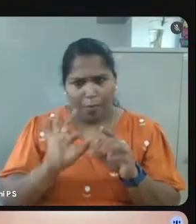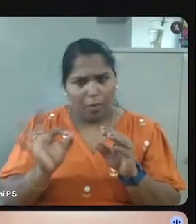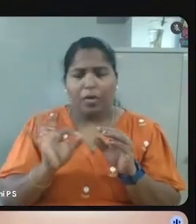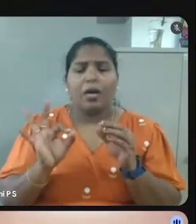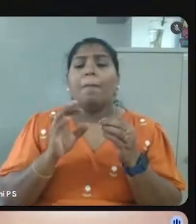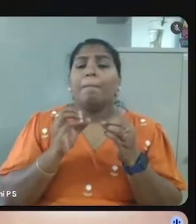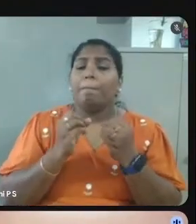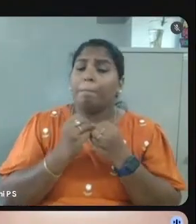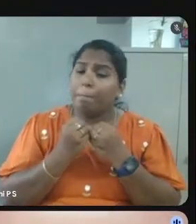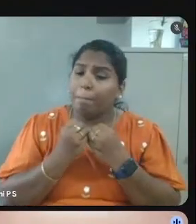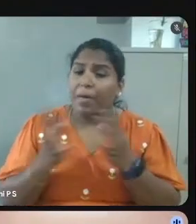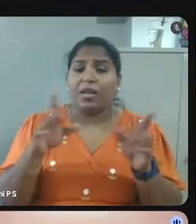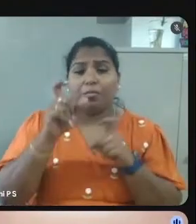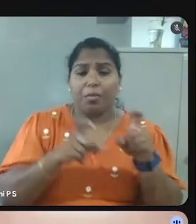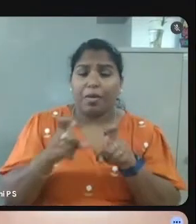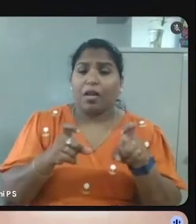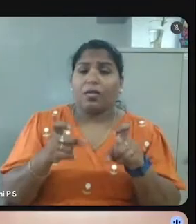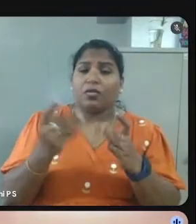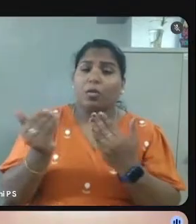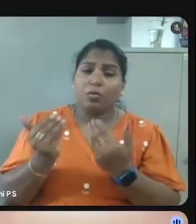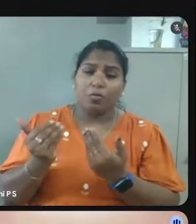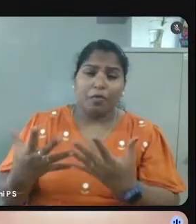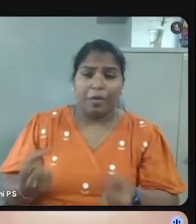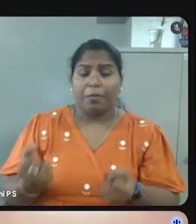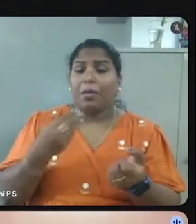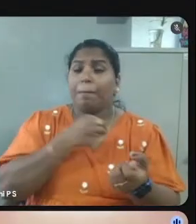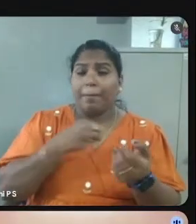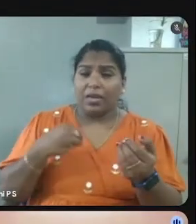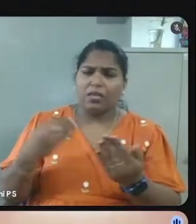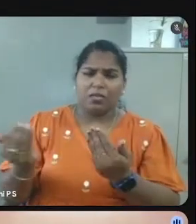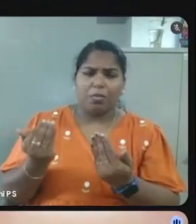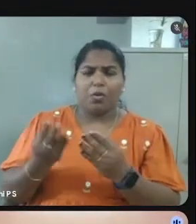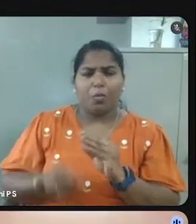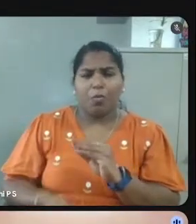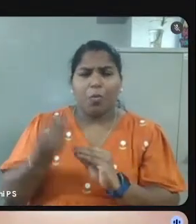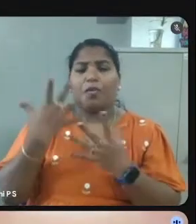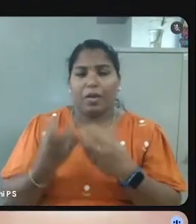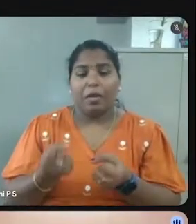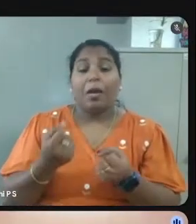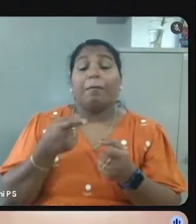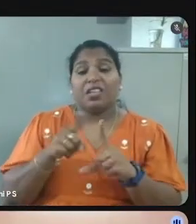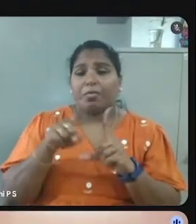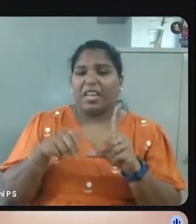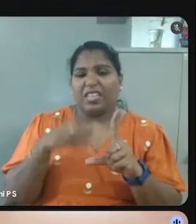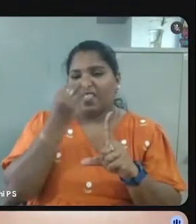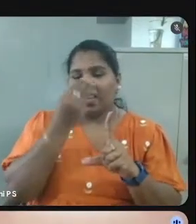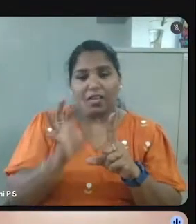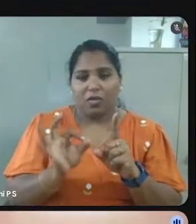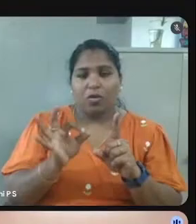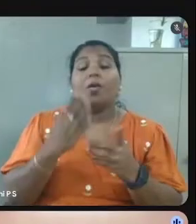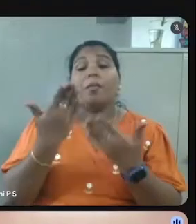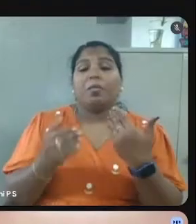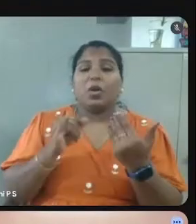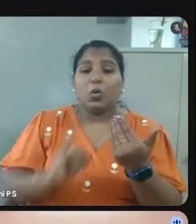മെഡിക്കൽ അസിസ്റ്റൻസ് ആവശ്യമുള്ള ഒരു കണ്ടീഷനാണ്. കാരണം ഇവരുടെ കോംപ്ലിക്കേഷൻസ് ചിലപ്പോൾ കുറച്ച് കൂടുതലായിരിക്കും. കാരണം യൂറിനറി ട്രാക്ട് ഇൻഫെക്ഷൻസ്